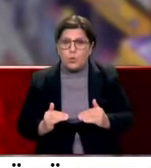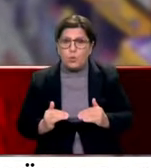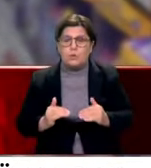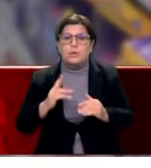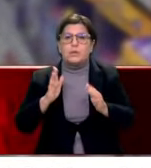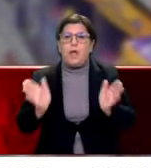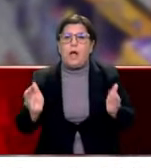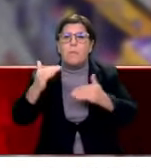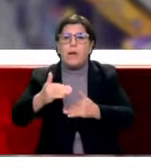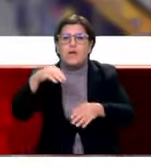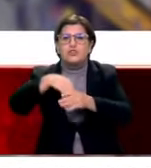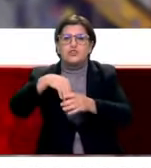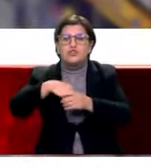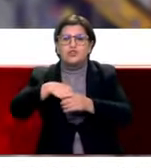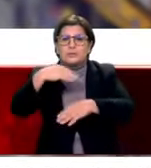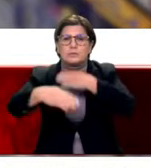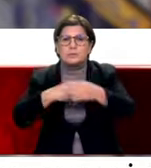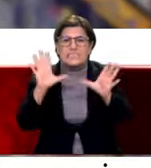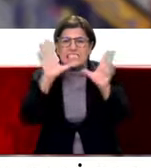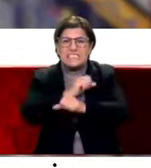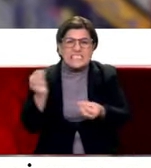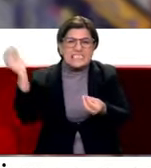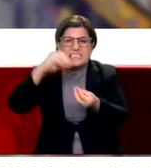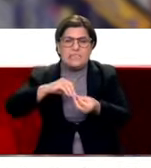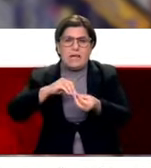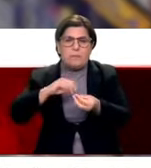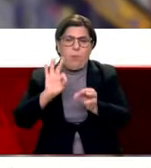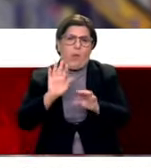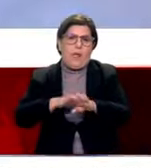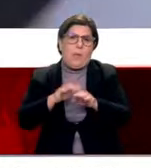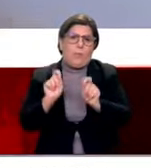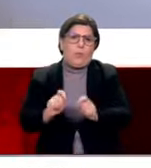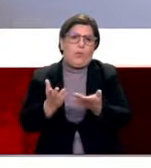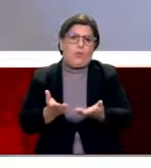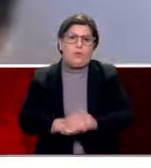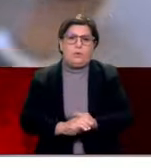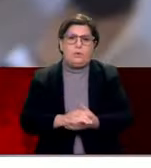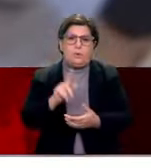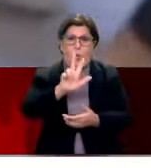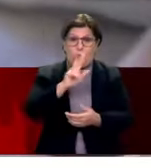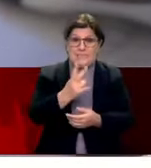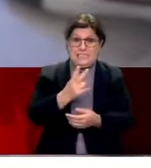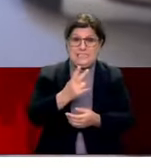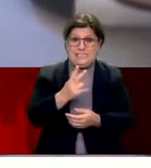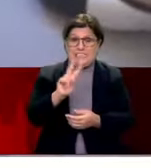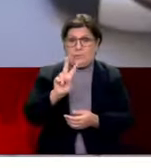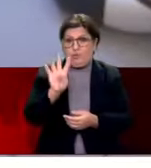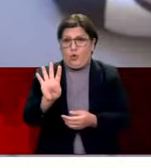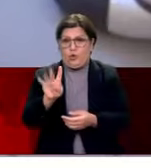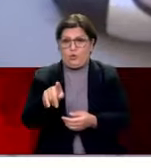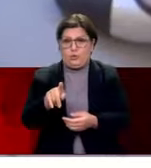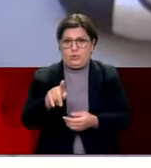İşte ambalajlı ürünlerdeki gizli zam bu şekilde yapılıyor. Biri 32, biri